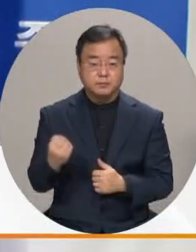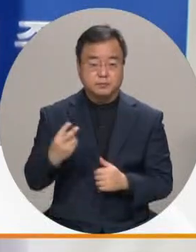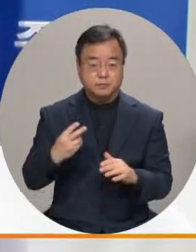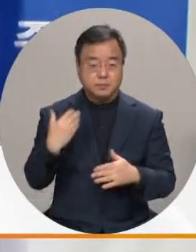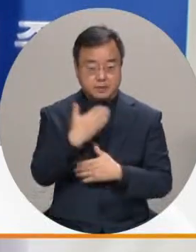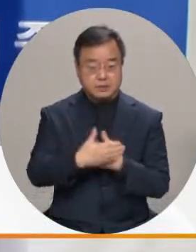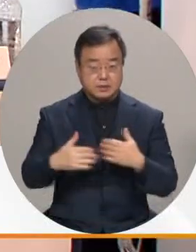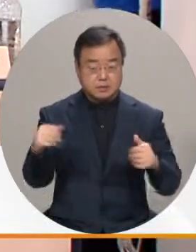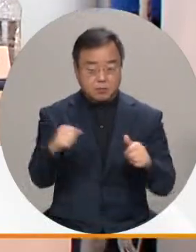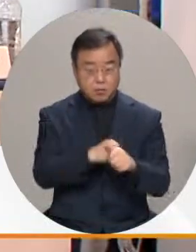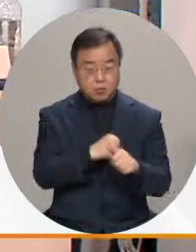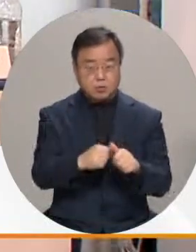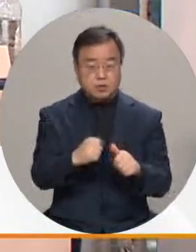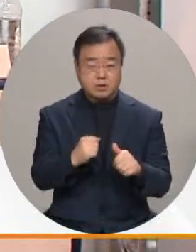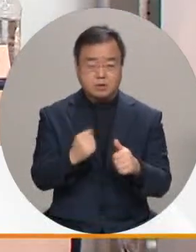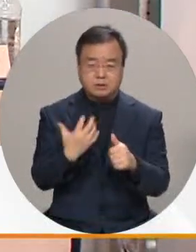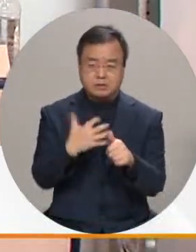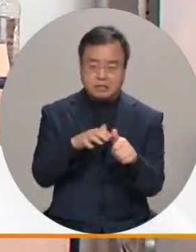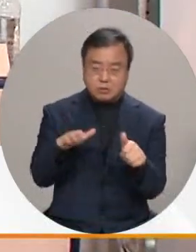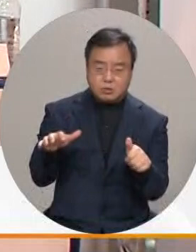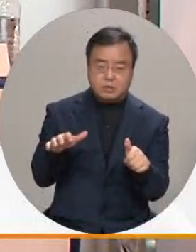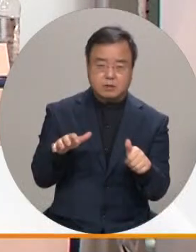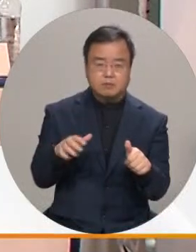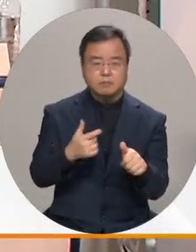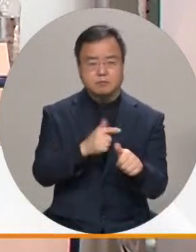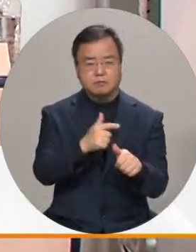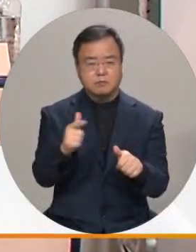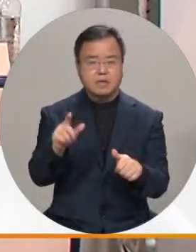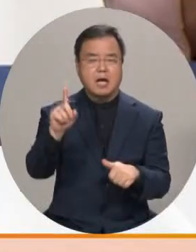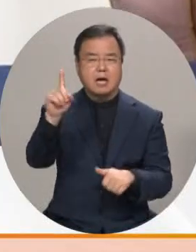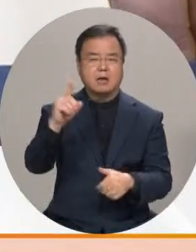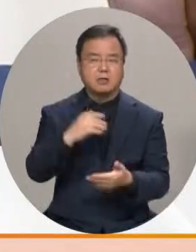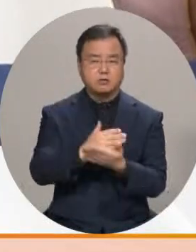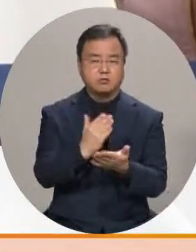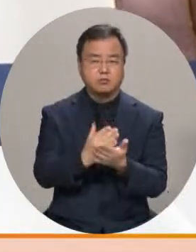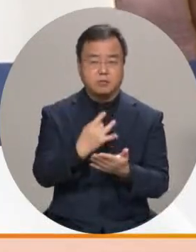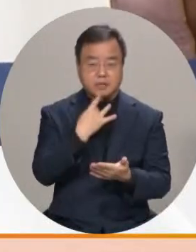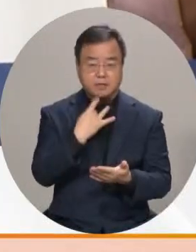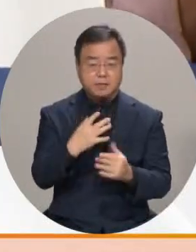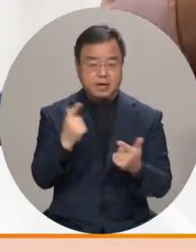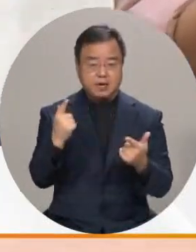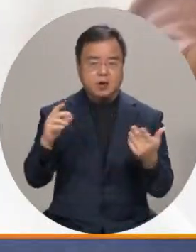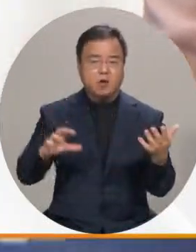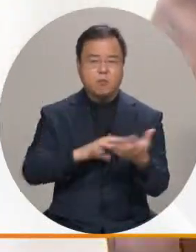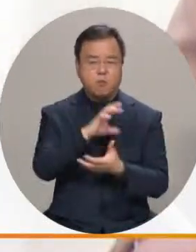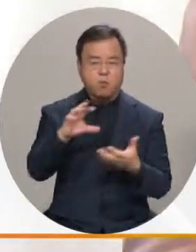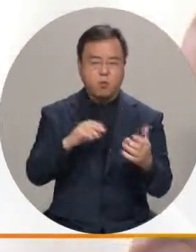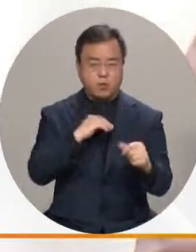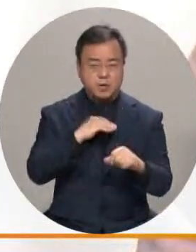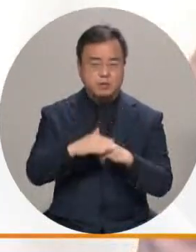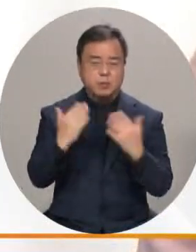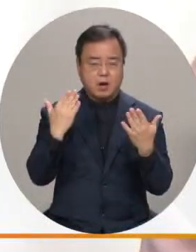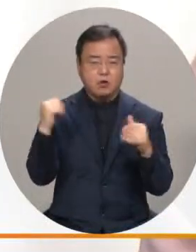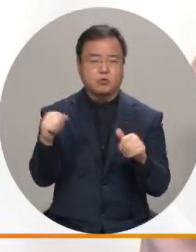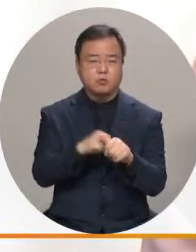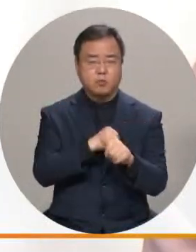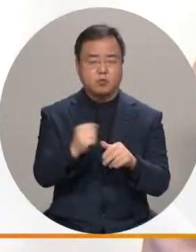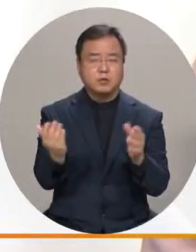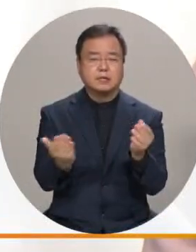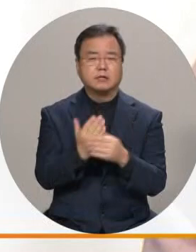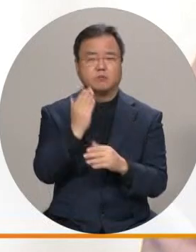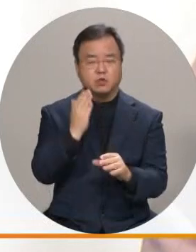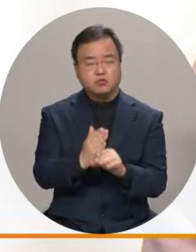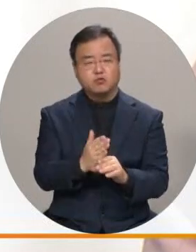신체폭력이면 신체폭력, 뭐 따돌림이면 따돌림, 이렇게 한 가지 유형이 아니라 매우 복합적으로 이 학교폭력이 일어나고 있다는 게